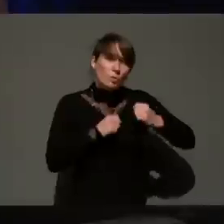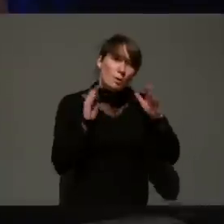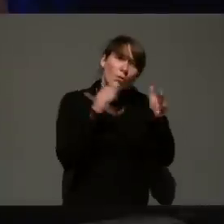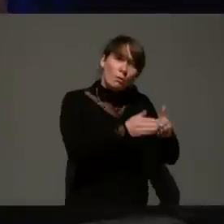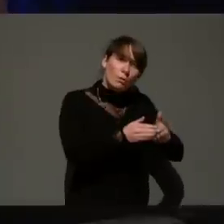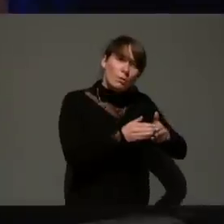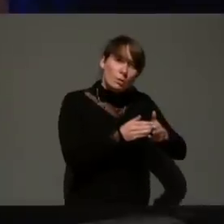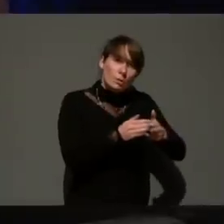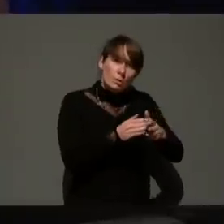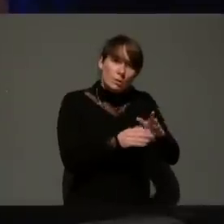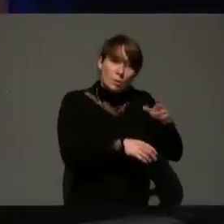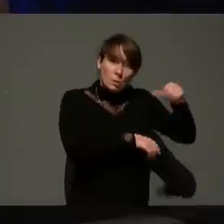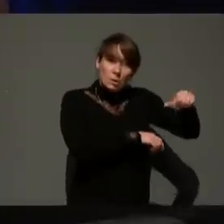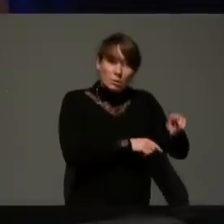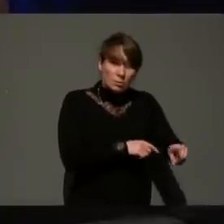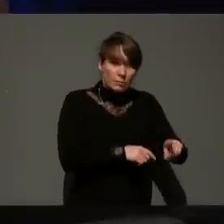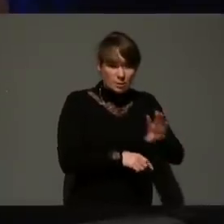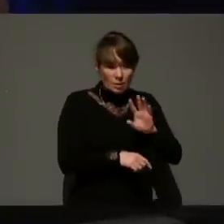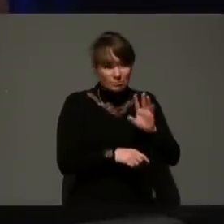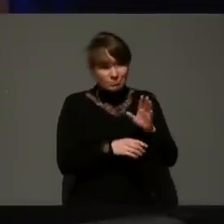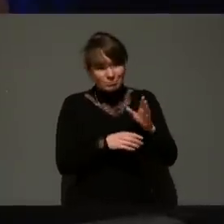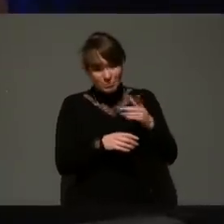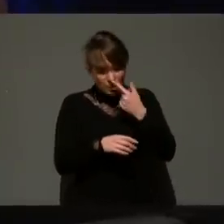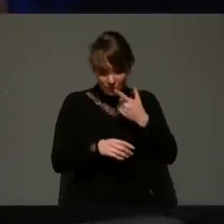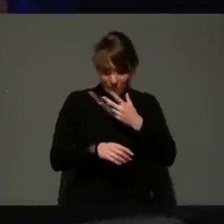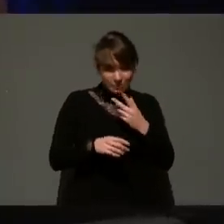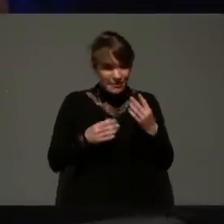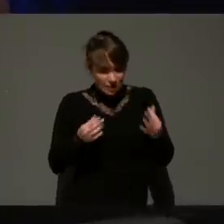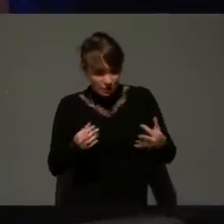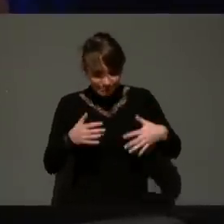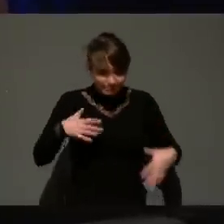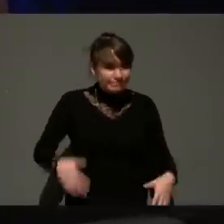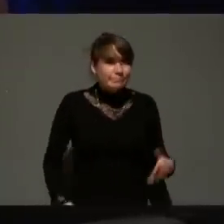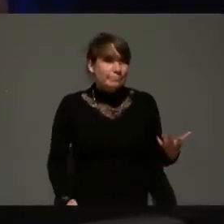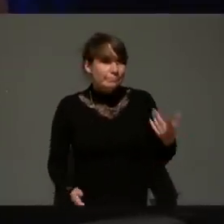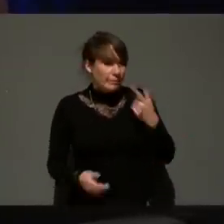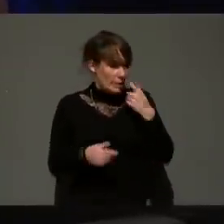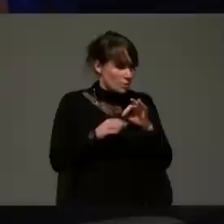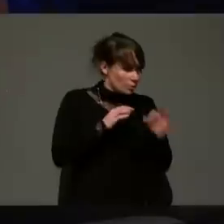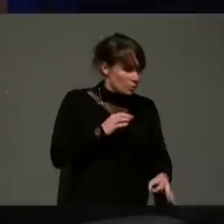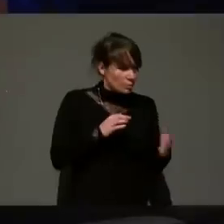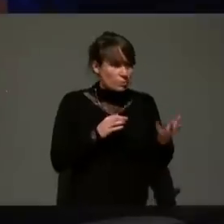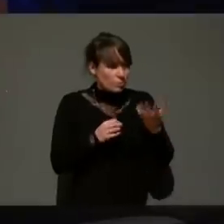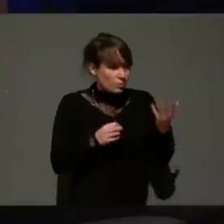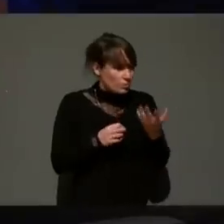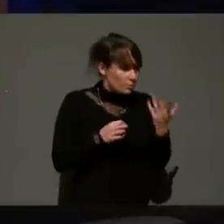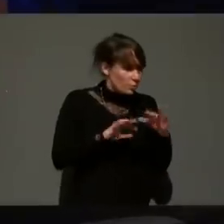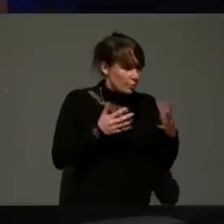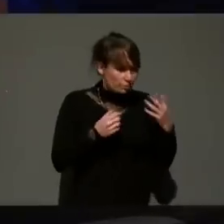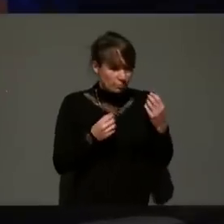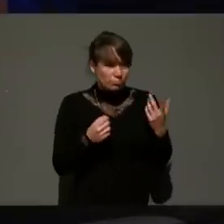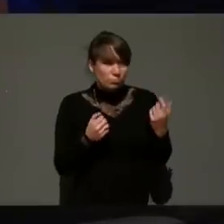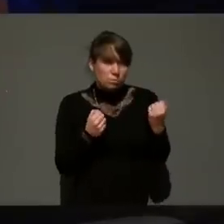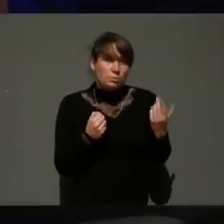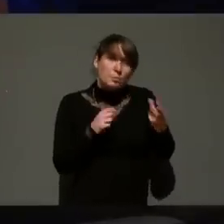seulement, j'avais certaines fragilités un petit peu récurrentes, et je n'avais pas réussi à trouver la solution